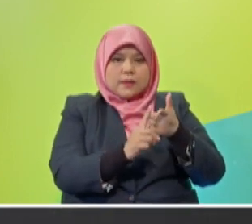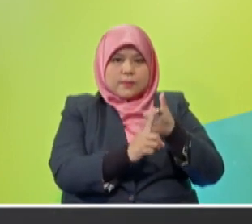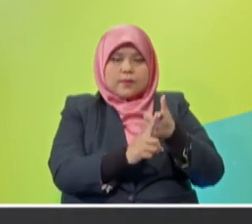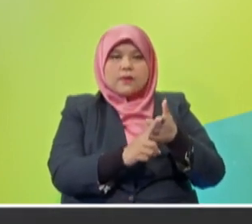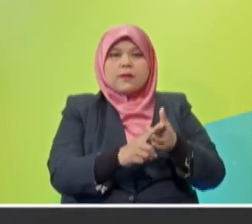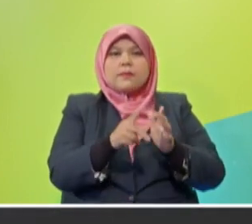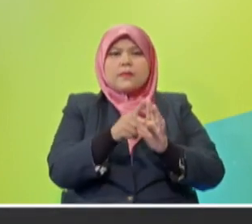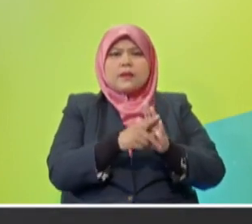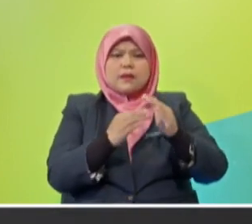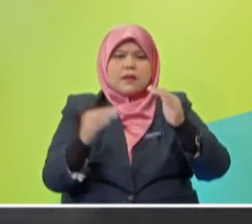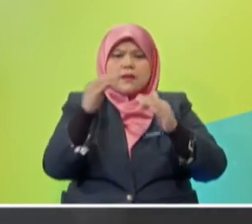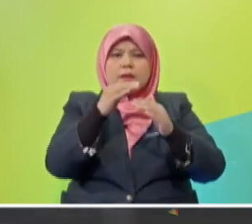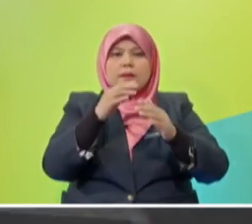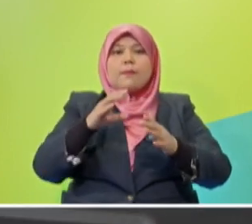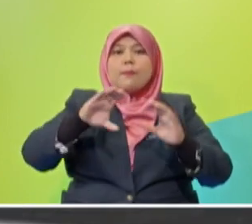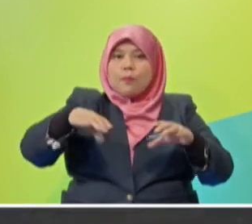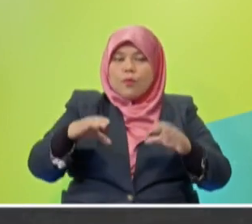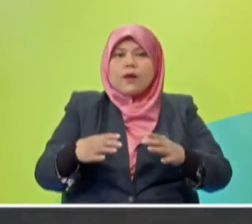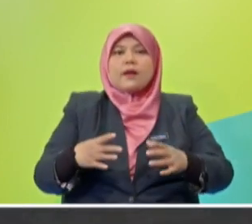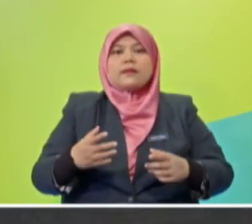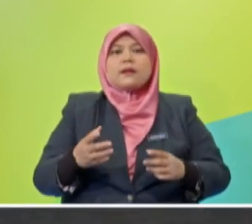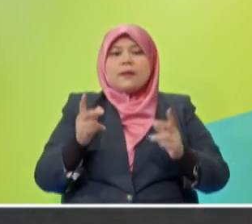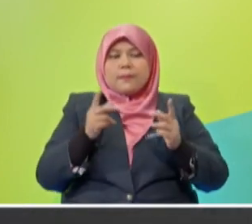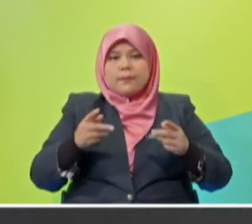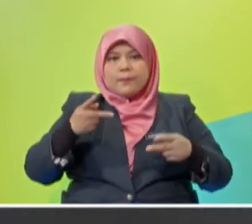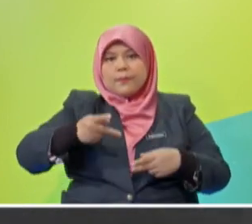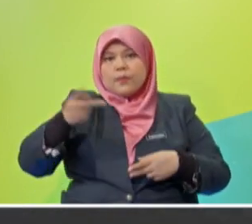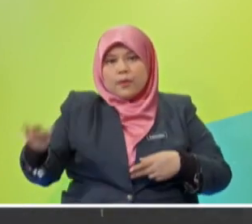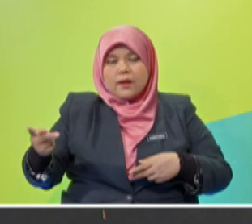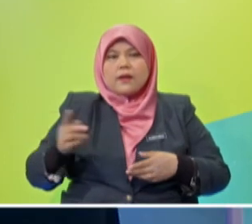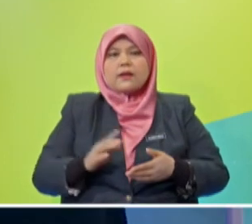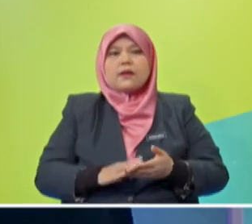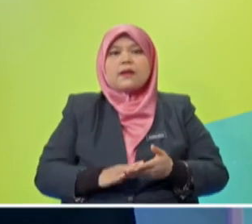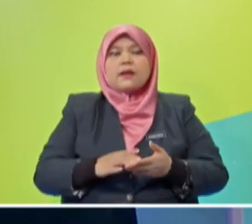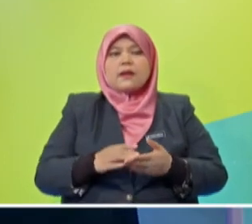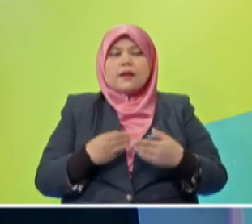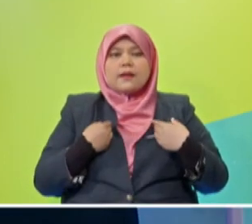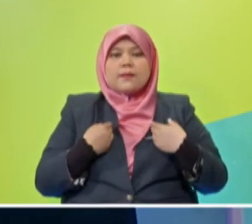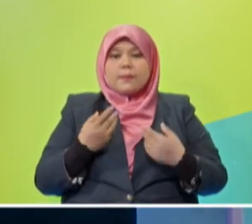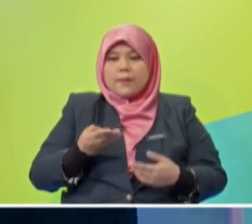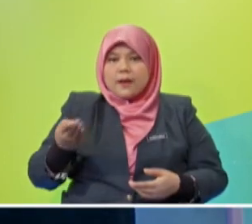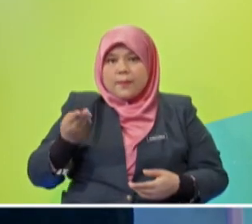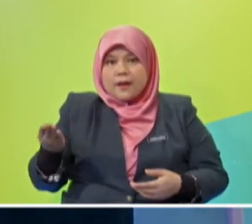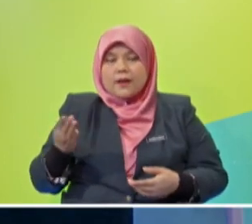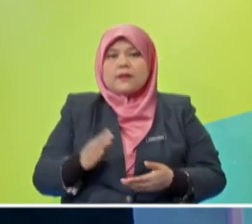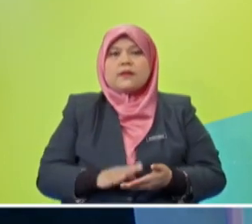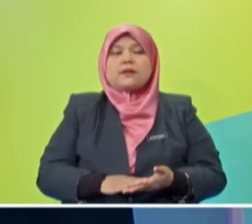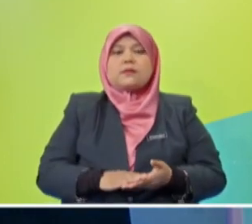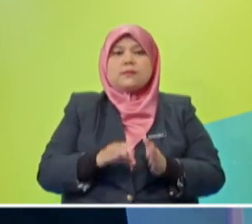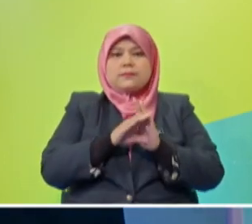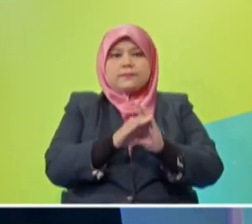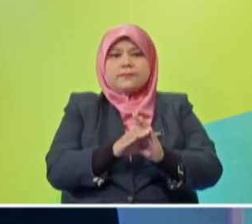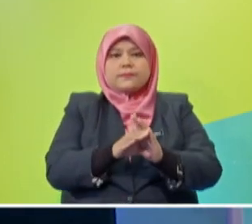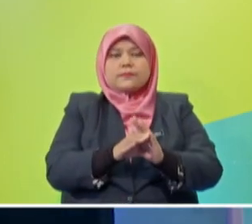peringkat menghasilkan produk ataupun peringkat mewujudkan sesuatu barangan lah. Betul tak? Contohnya macam